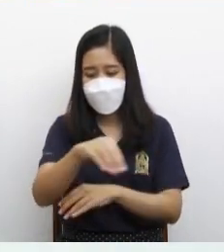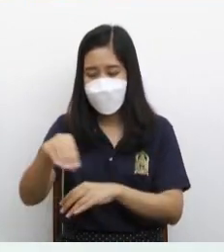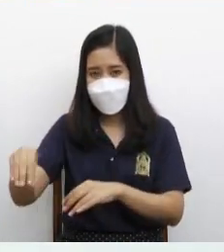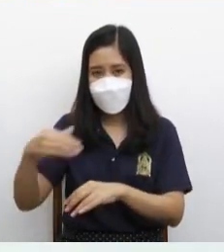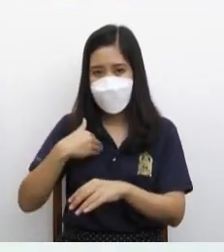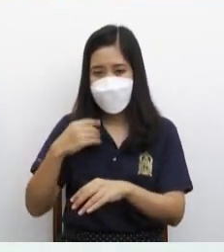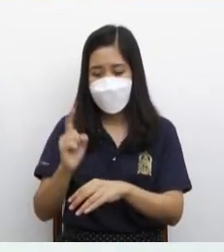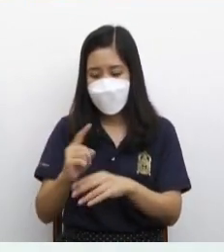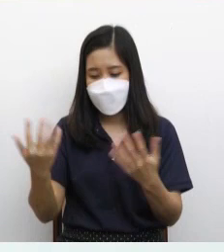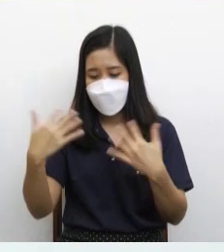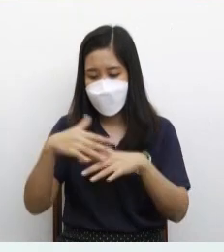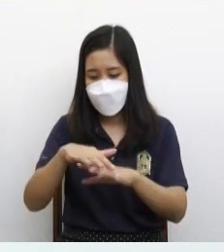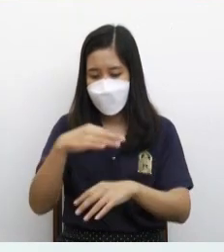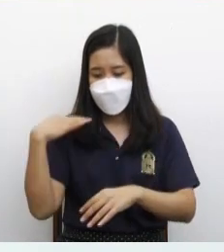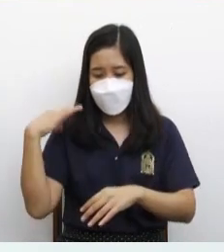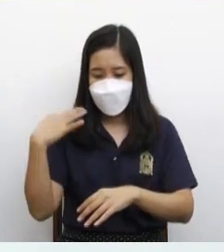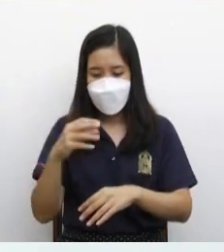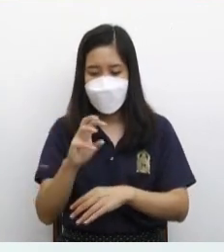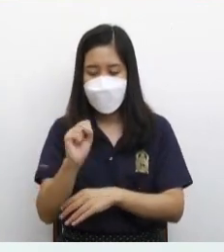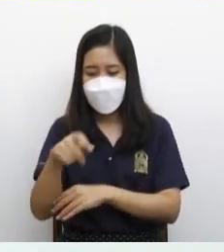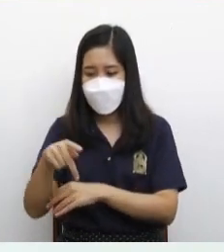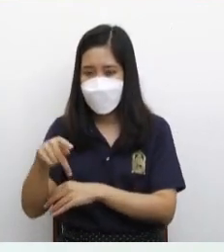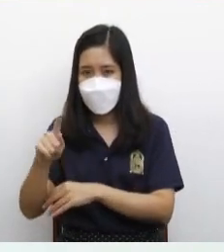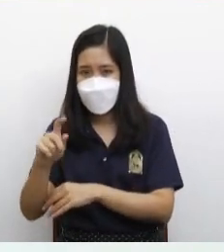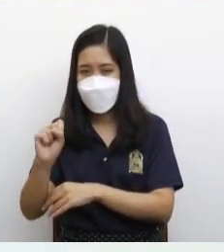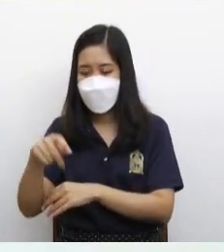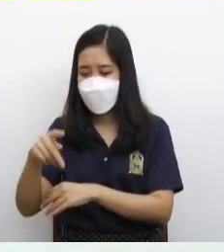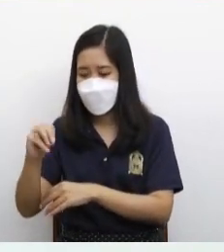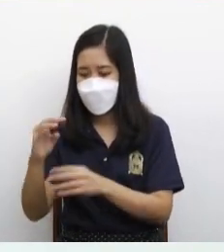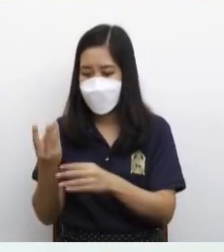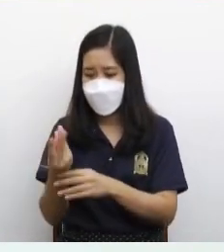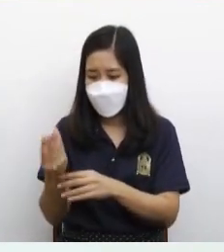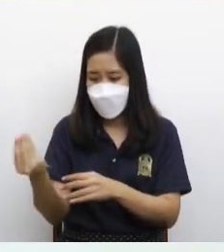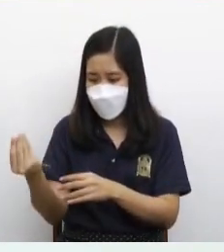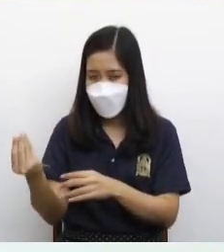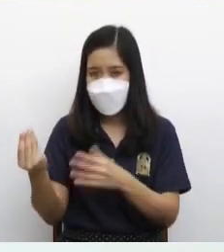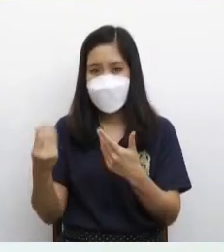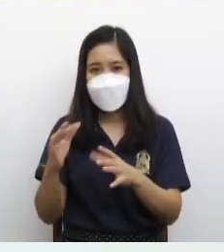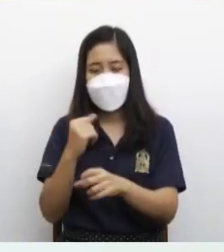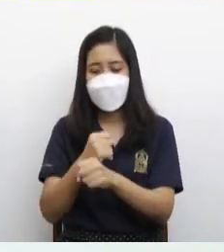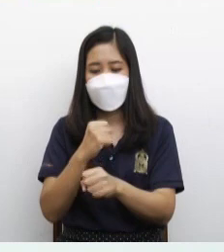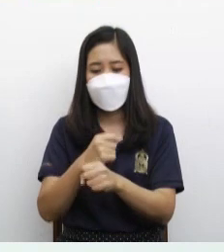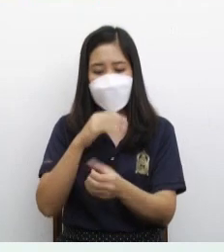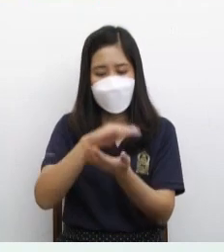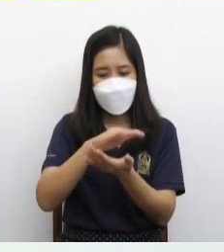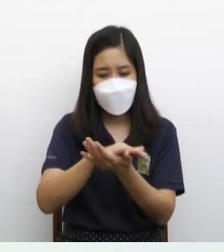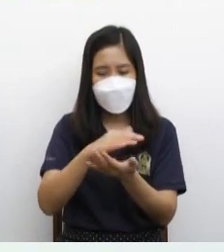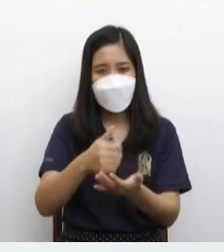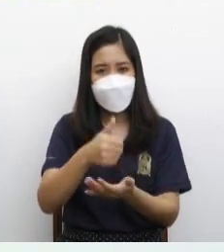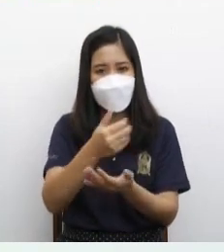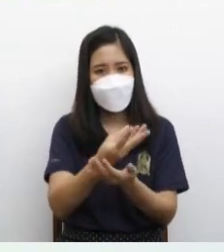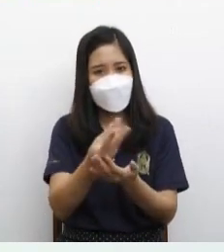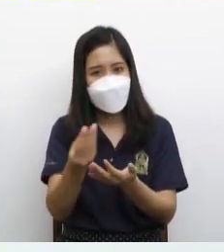ทรัพยากรร่วมกันของแต่ละเขตประถมมัธยมอยู่จริงๆจำนวนเท่าไหร่แล้วเราจะทำได้ปีละกี่โรงคะอันนี้ก็